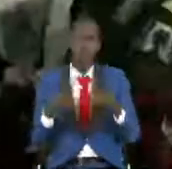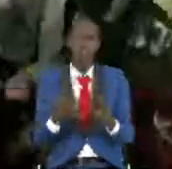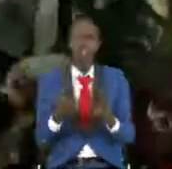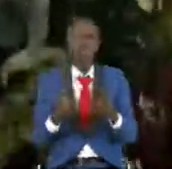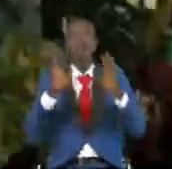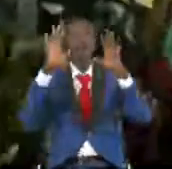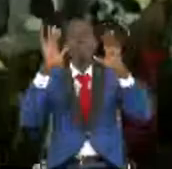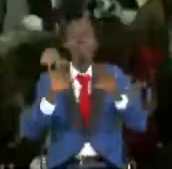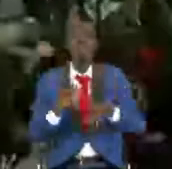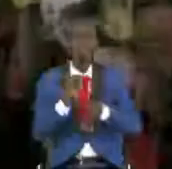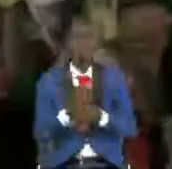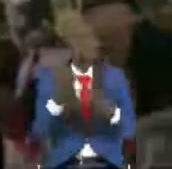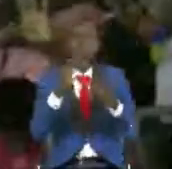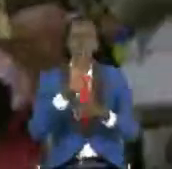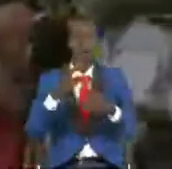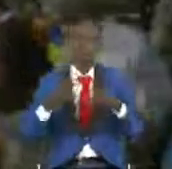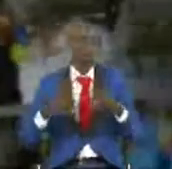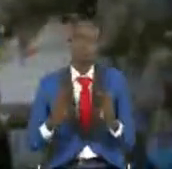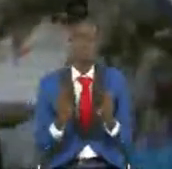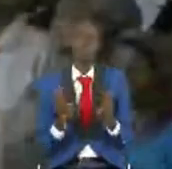Le miracle vient pour toi.